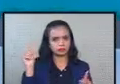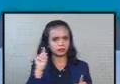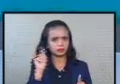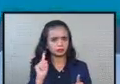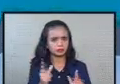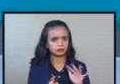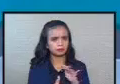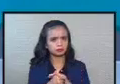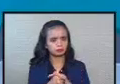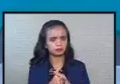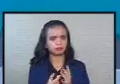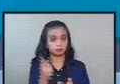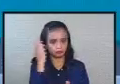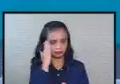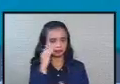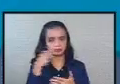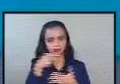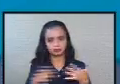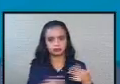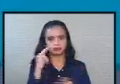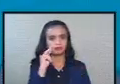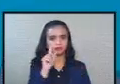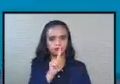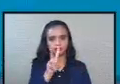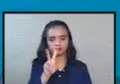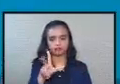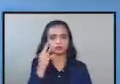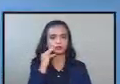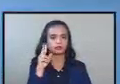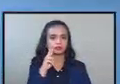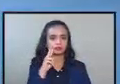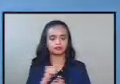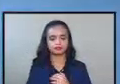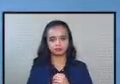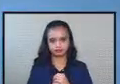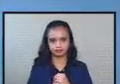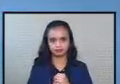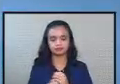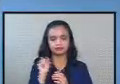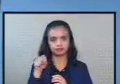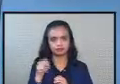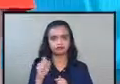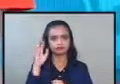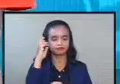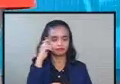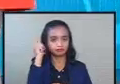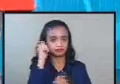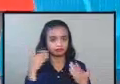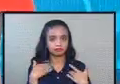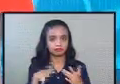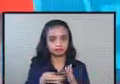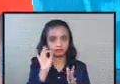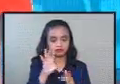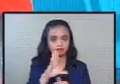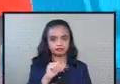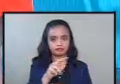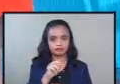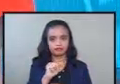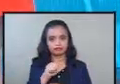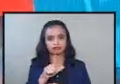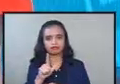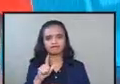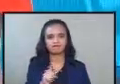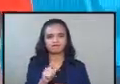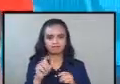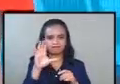tumambad sa kanila? Alamin ang iba pang detalye sa Balita 123 ni Chang Marks. Chang Marks! Naku, idol, na-recover sa bangin ang limang